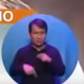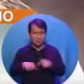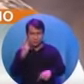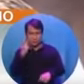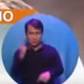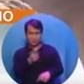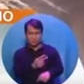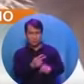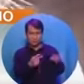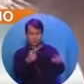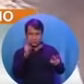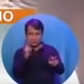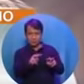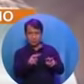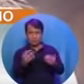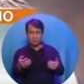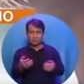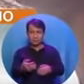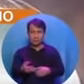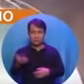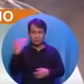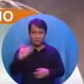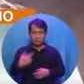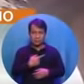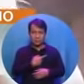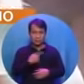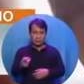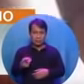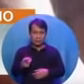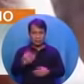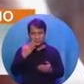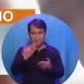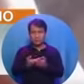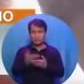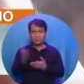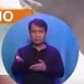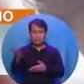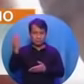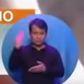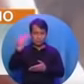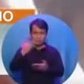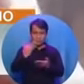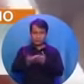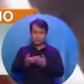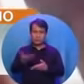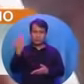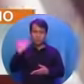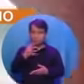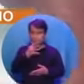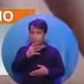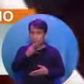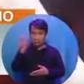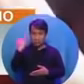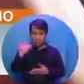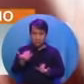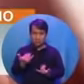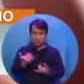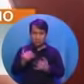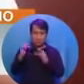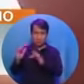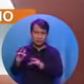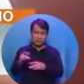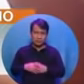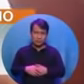nakikita ni Papa na nasaktan si Papa kasi sobrang bait ng mama ko. Sa totoo lang. Naawa ka naman